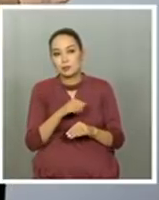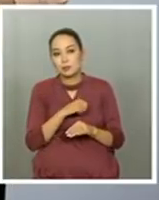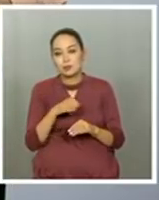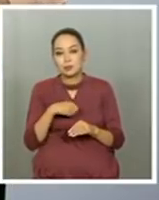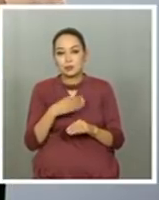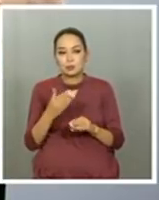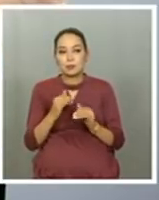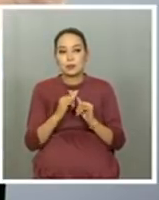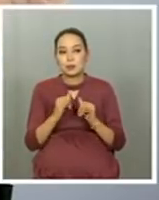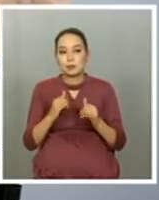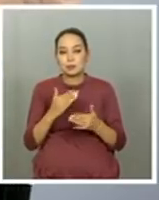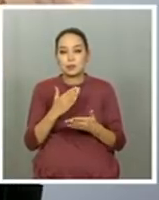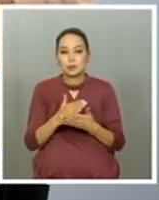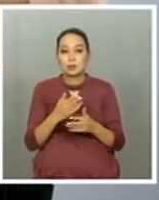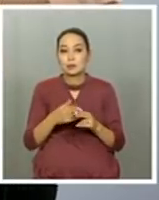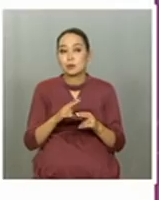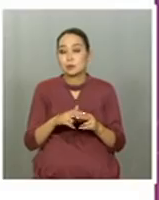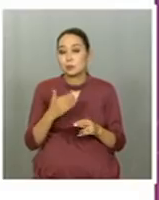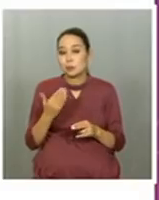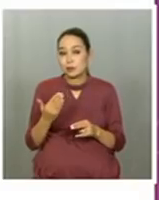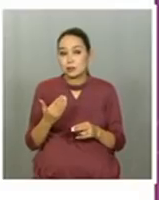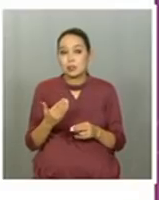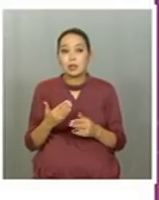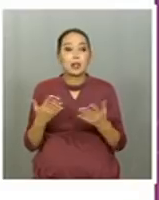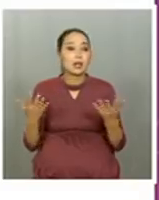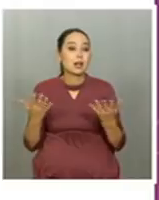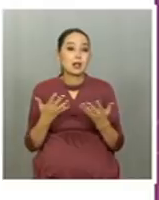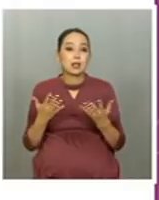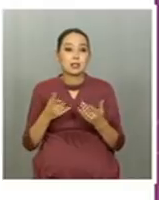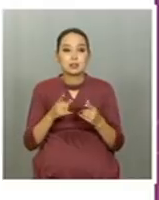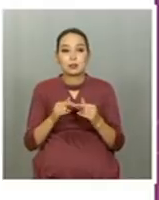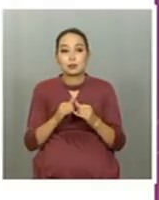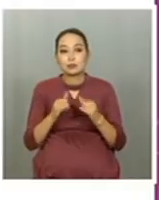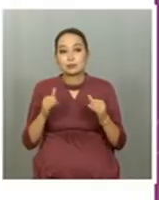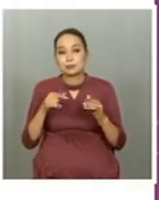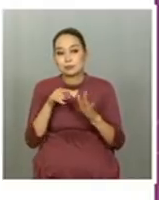жүргізсек. Сонымен, қандай ұлғайтқыш құралдарын білесіздер?